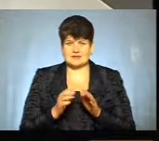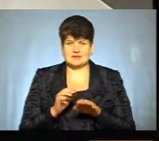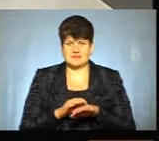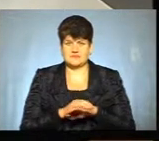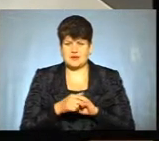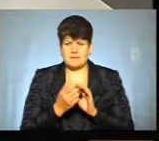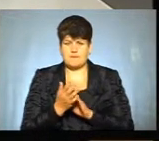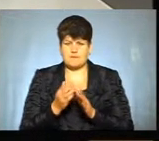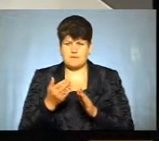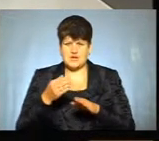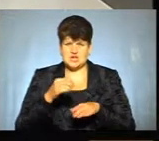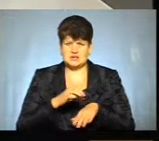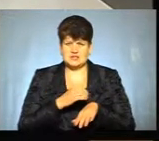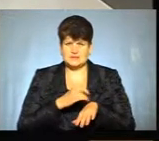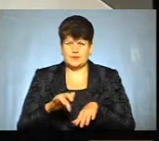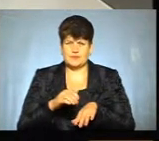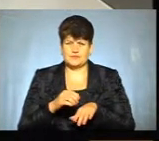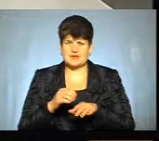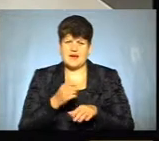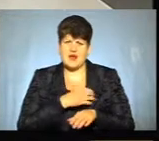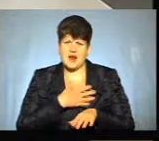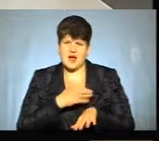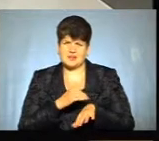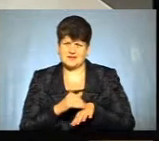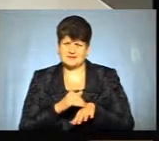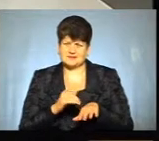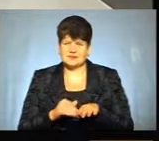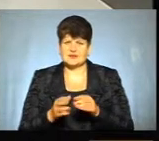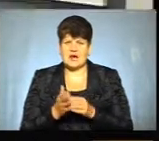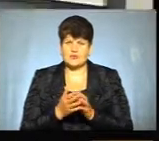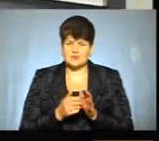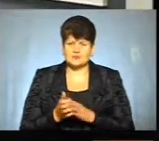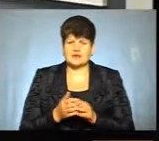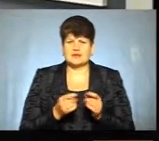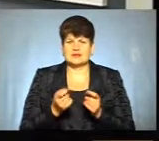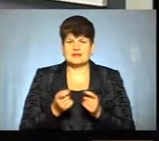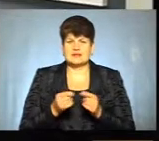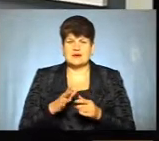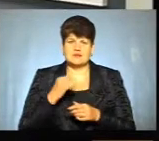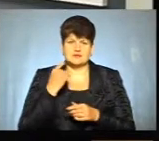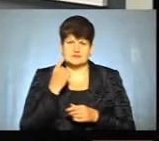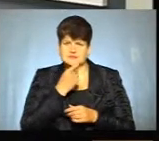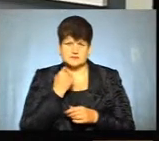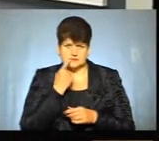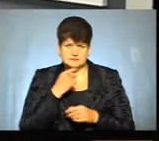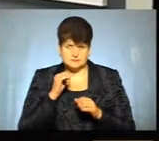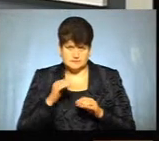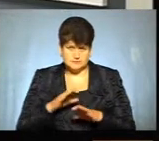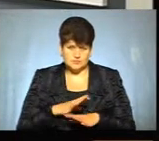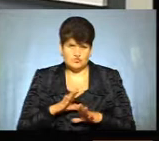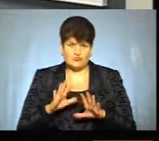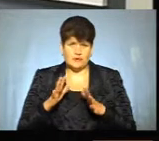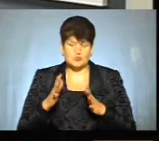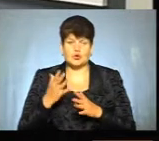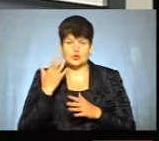мікротравми і мікротріщини, які є, наприклад, в людини, навіть через тріщини слизових оболонок. Колись у нас був такий випадок,